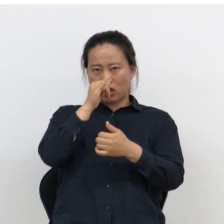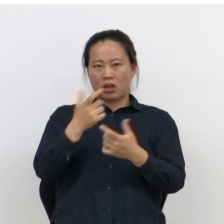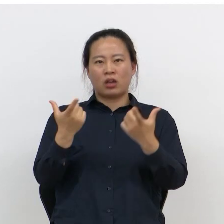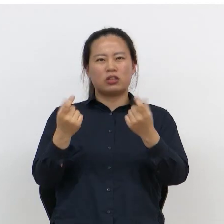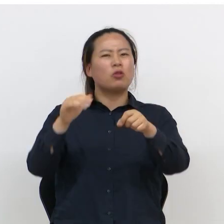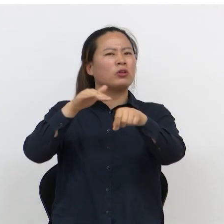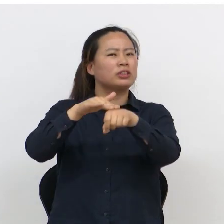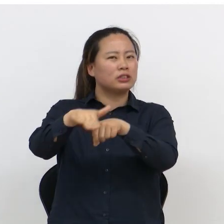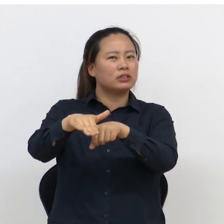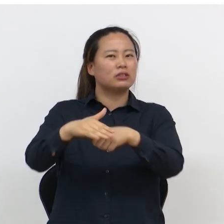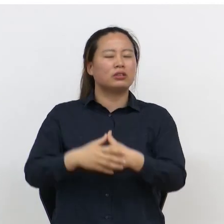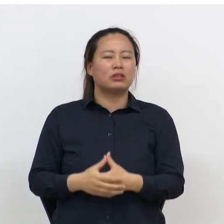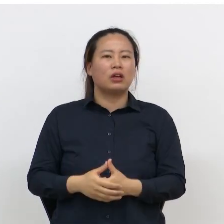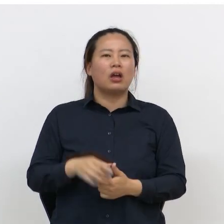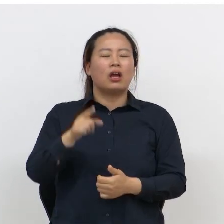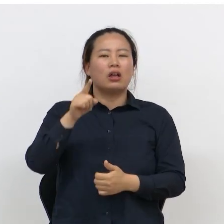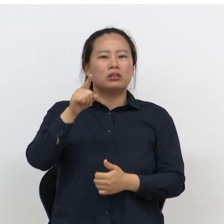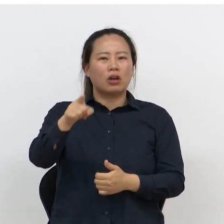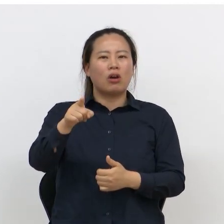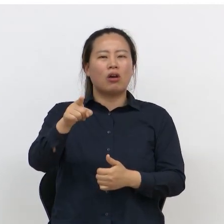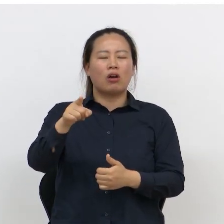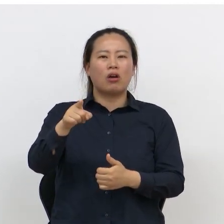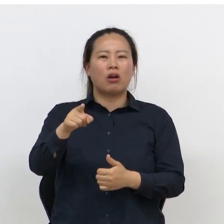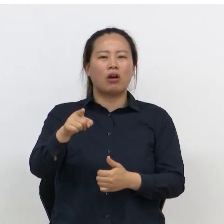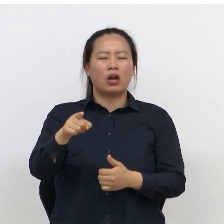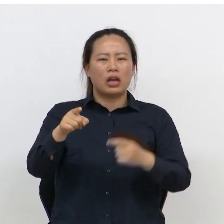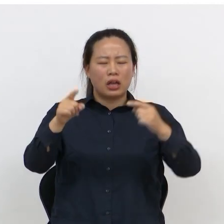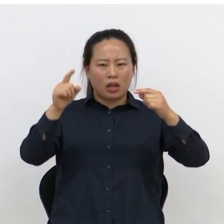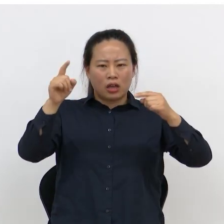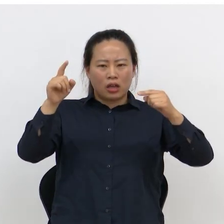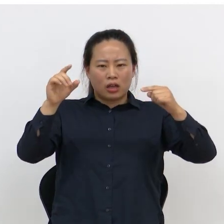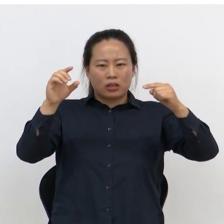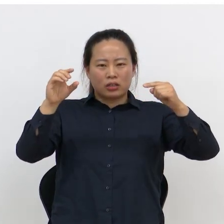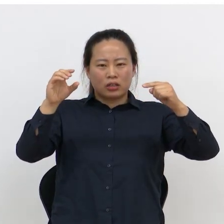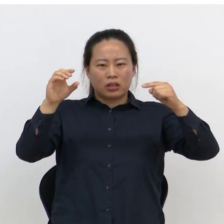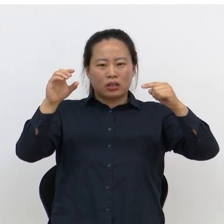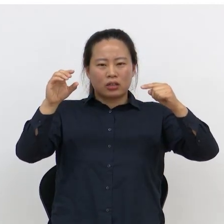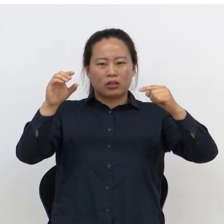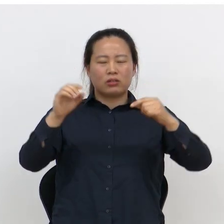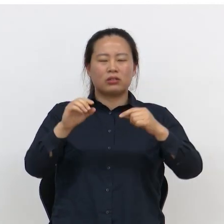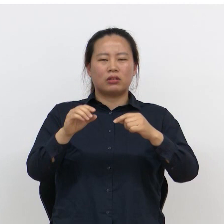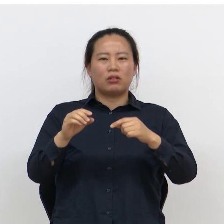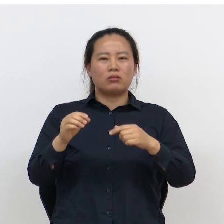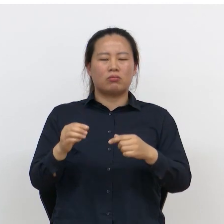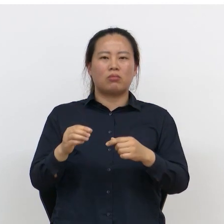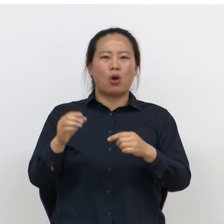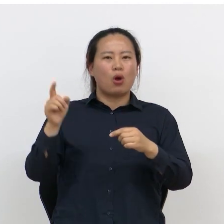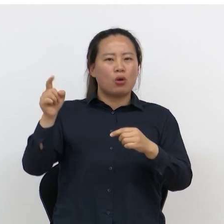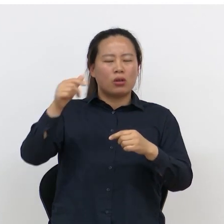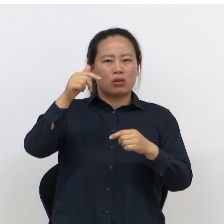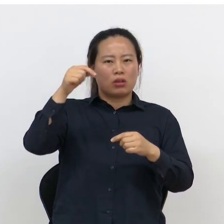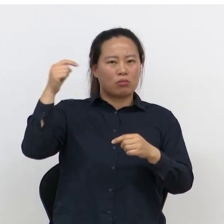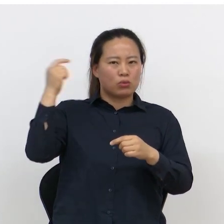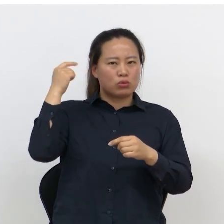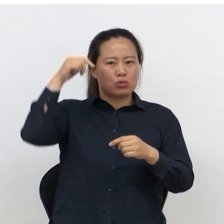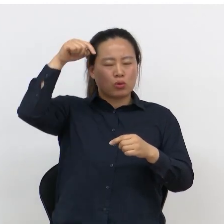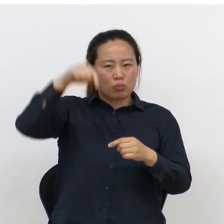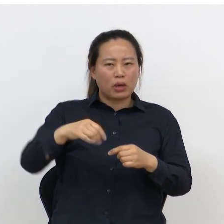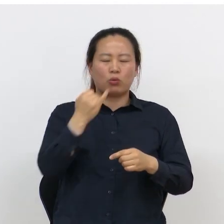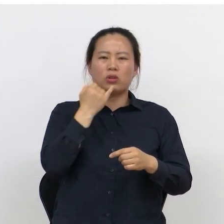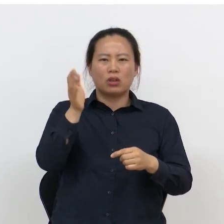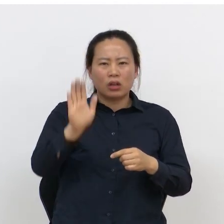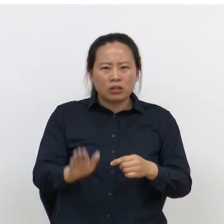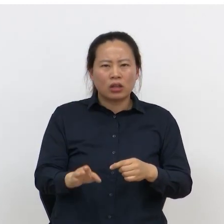있는 거예요. 이렇게. 저음은 정상이니까 이 깊숙한 데는 이렇게 멀쩡하게 되어 있고 이 고음으로